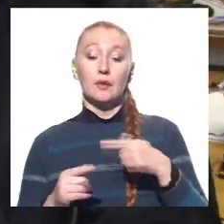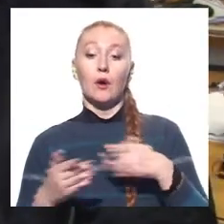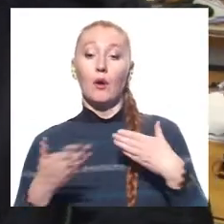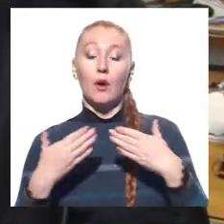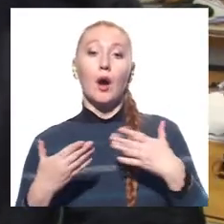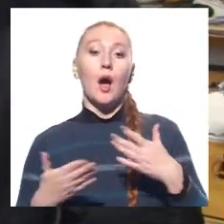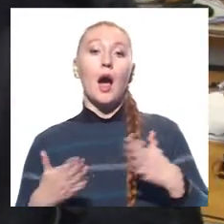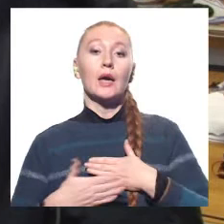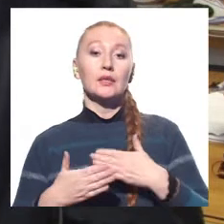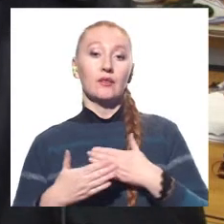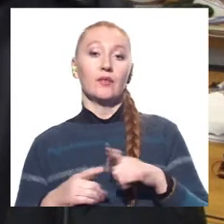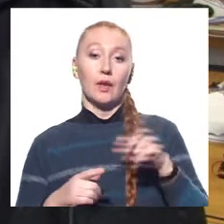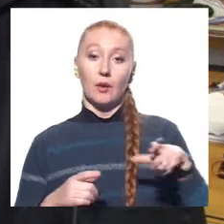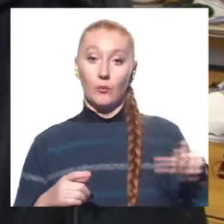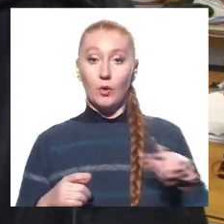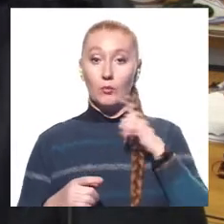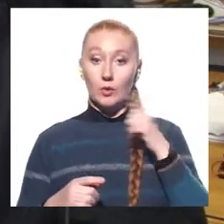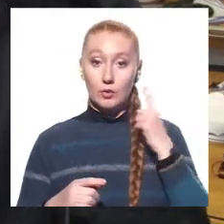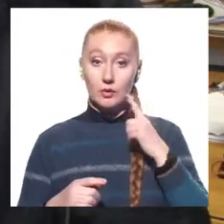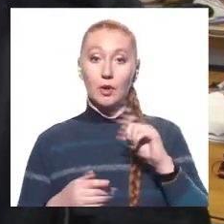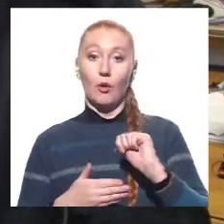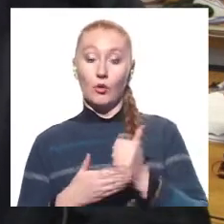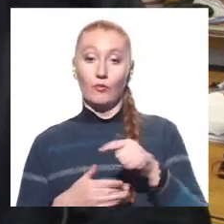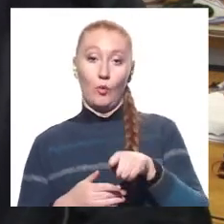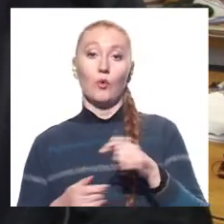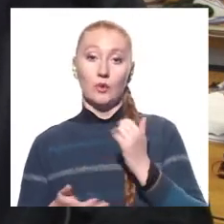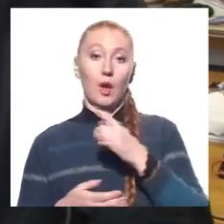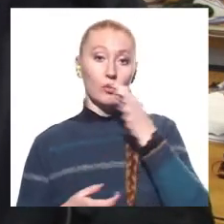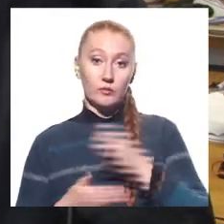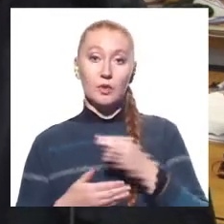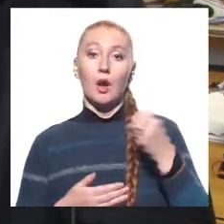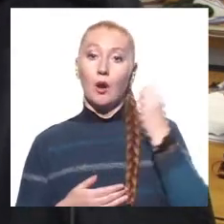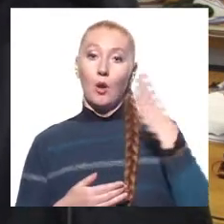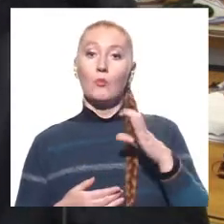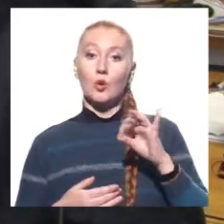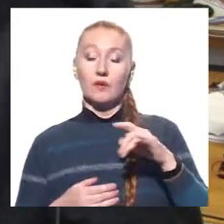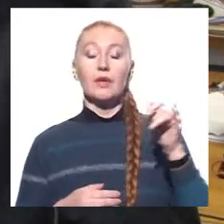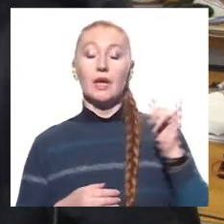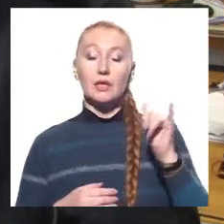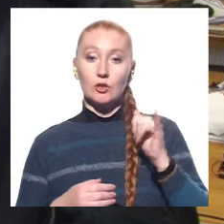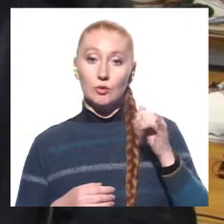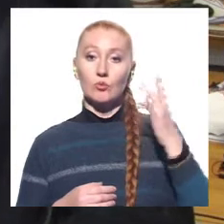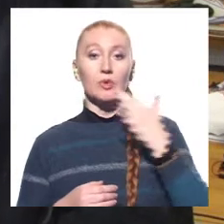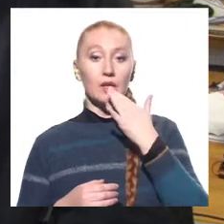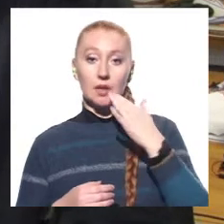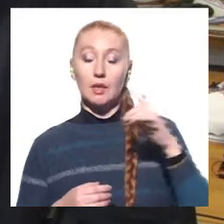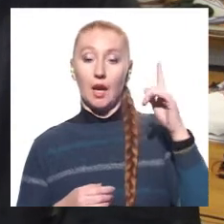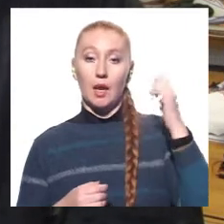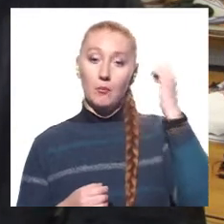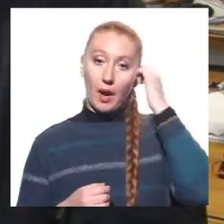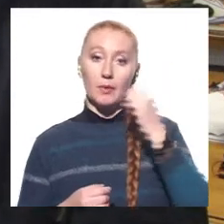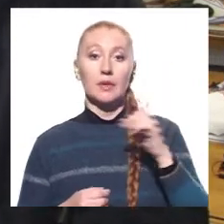організація «Спільнота активної молоді», тут головою якої є «Просвіта», Інститут національної пам'яті північно-східного